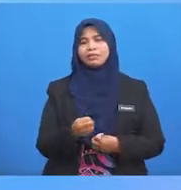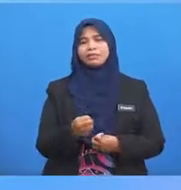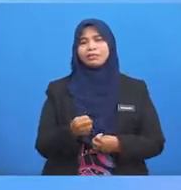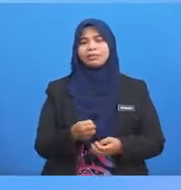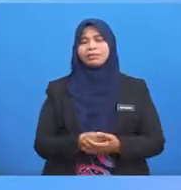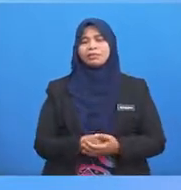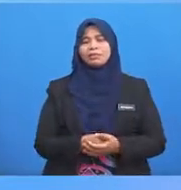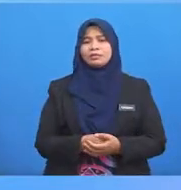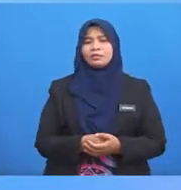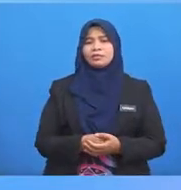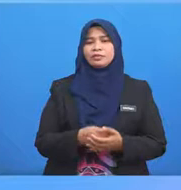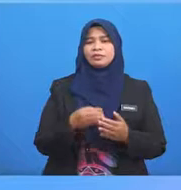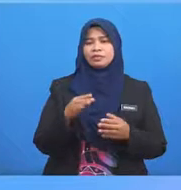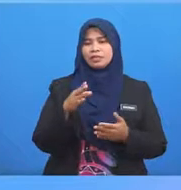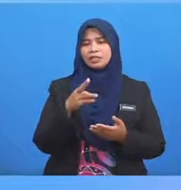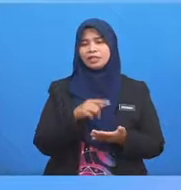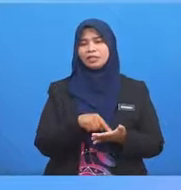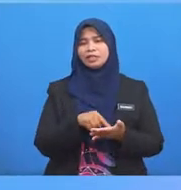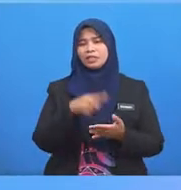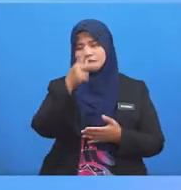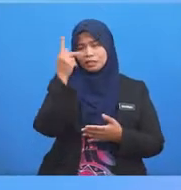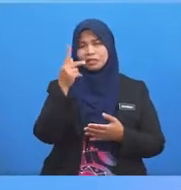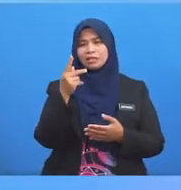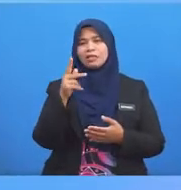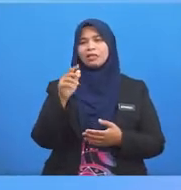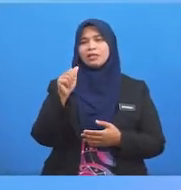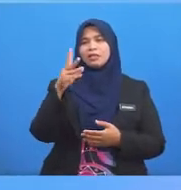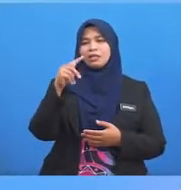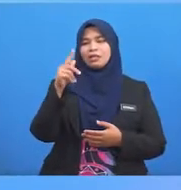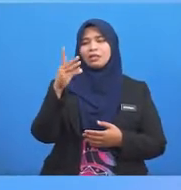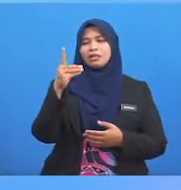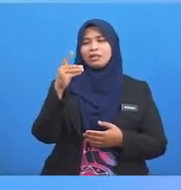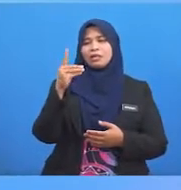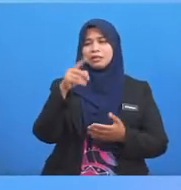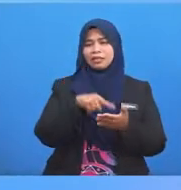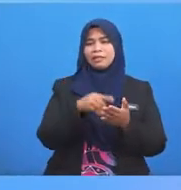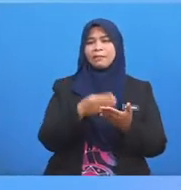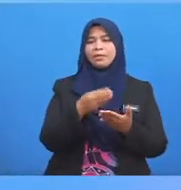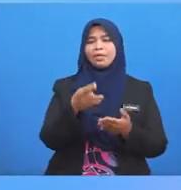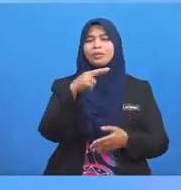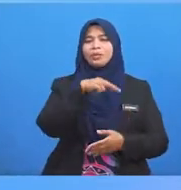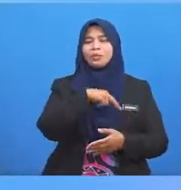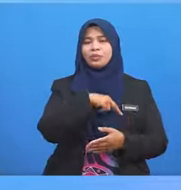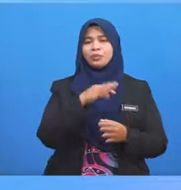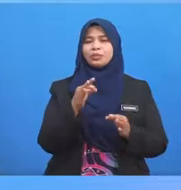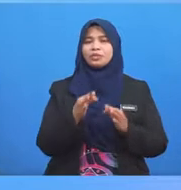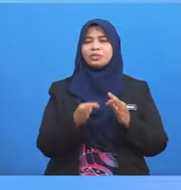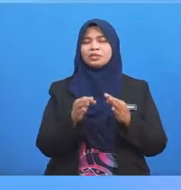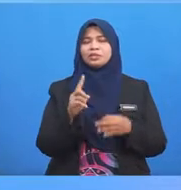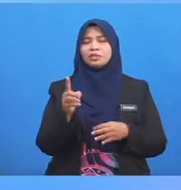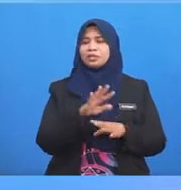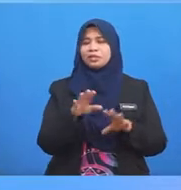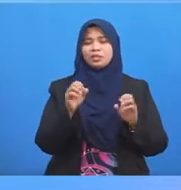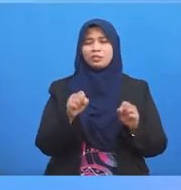akad Al-Kafalah ini sebenarnya memberikan dia keuntungan sekiranya dia tidak mampu membayar hutangnya